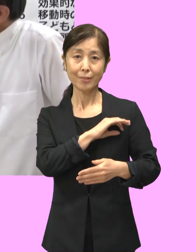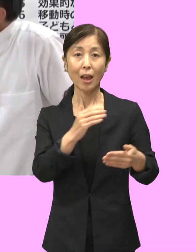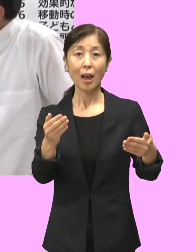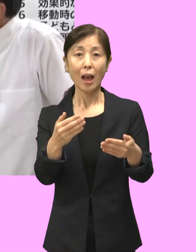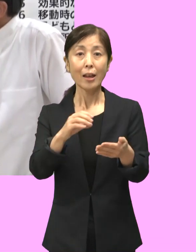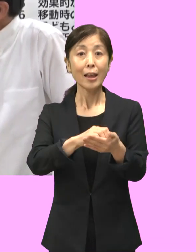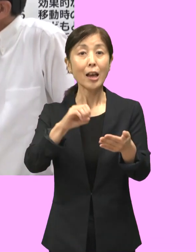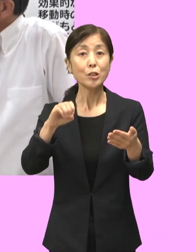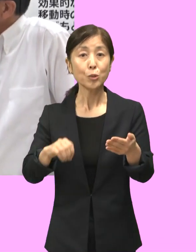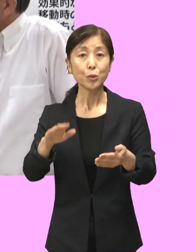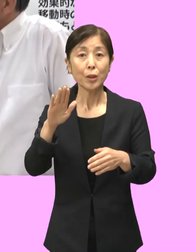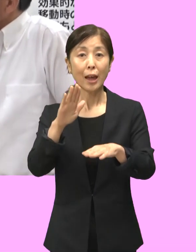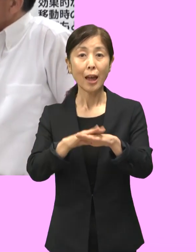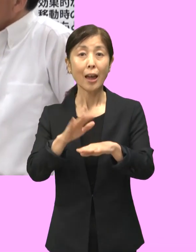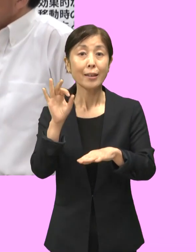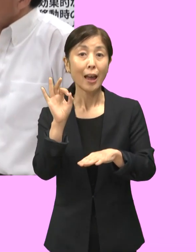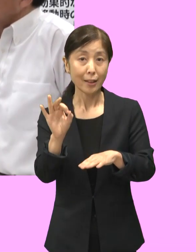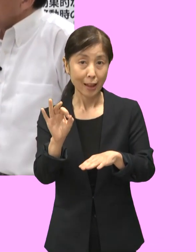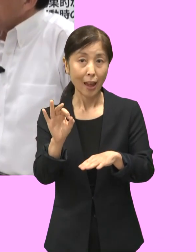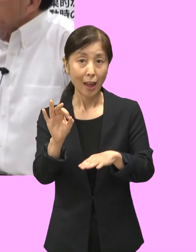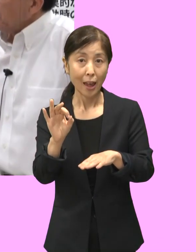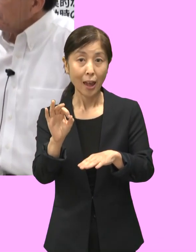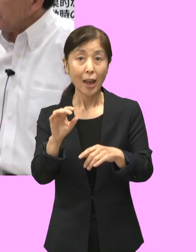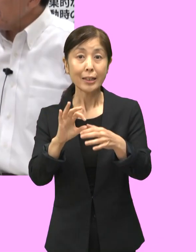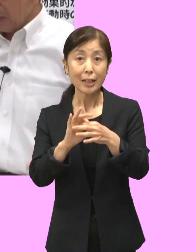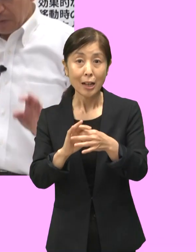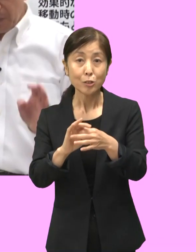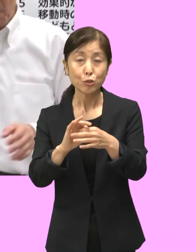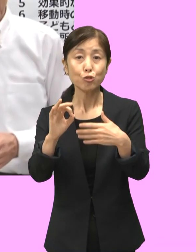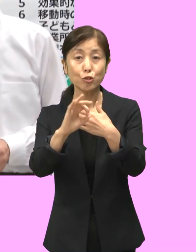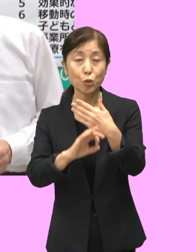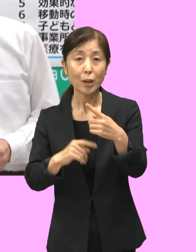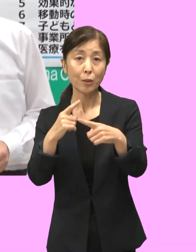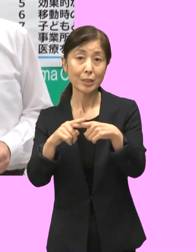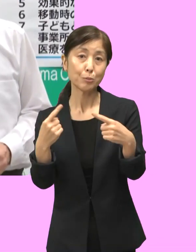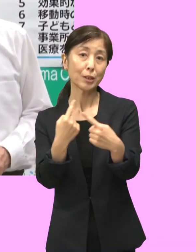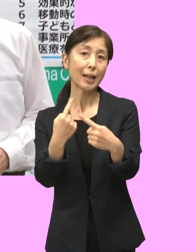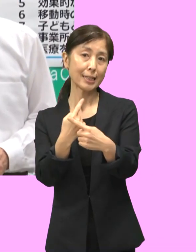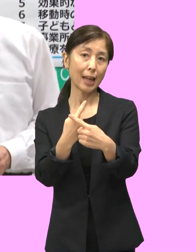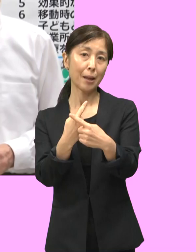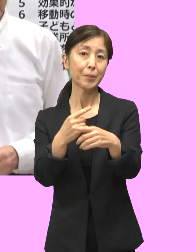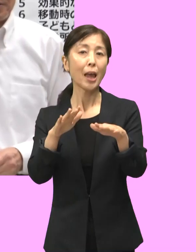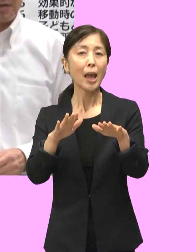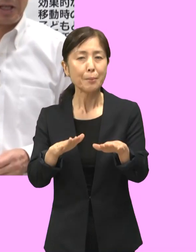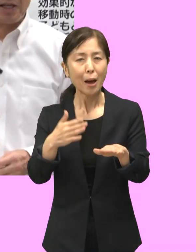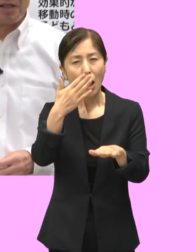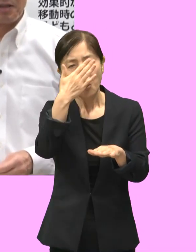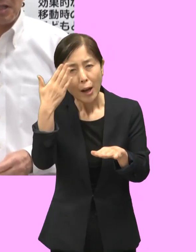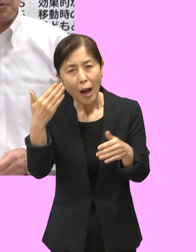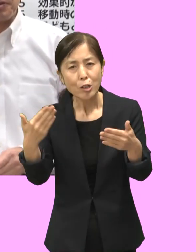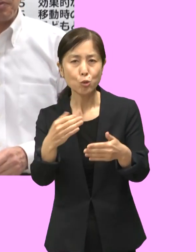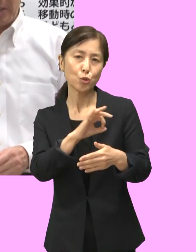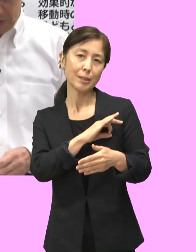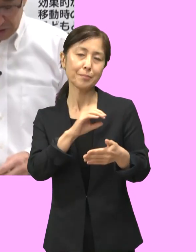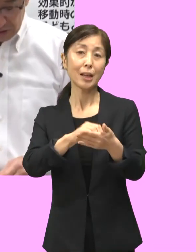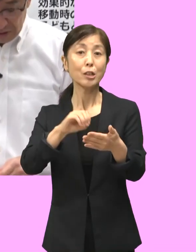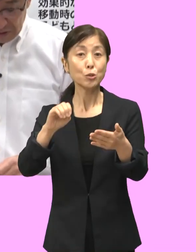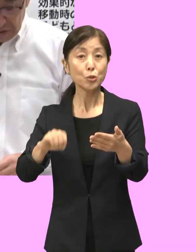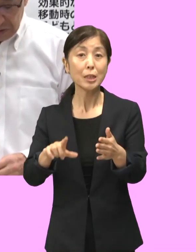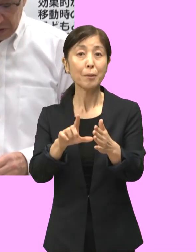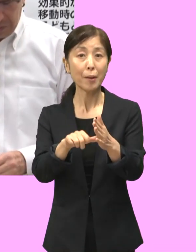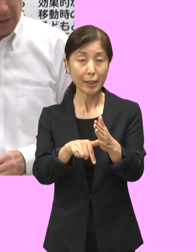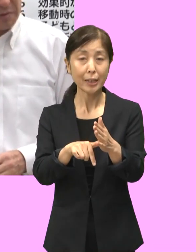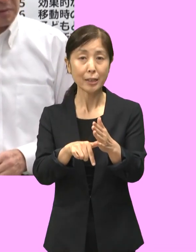退職手当に関する条例の一部改正でありまして、現在若い職員がですね、退職した場合に、